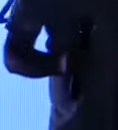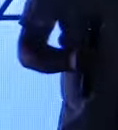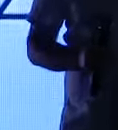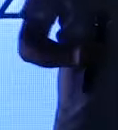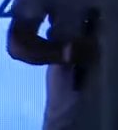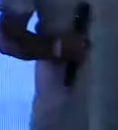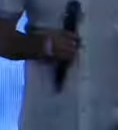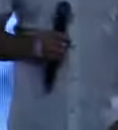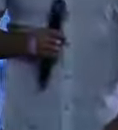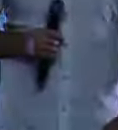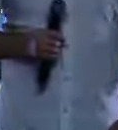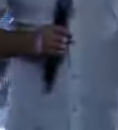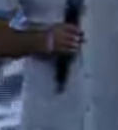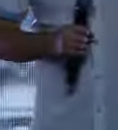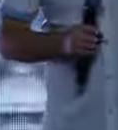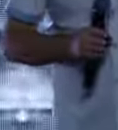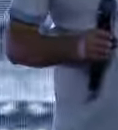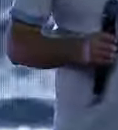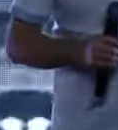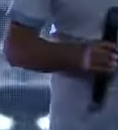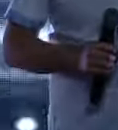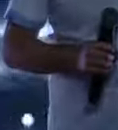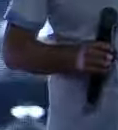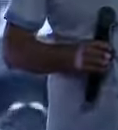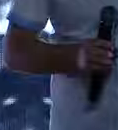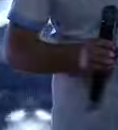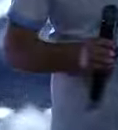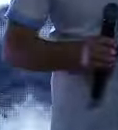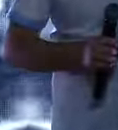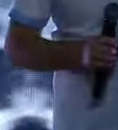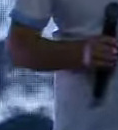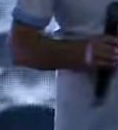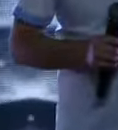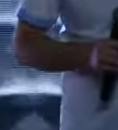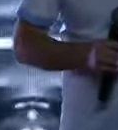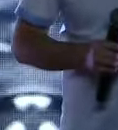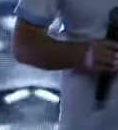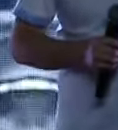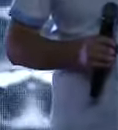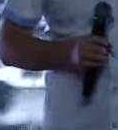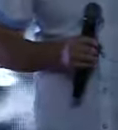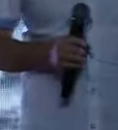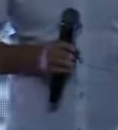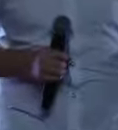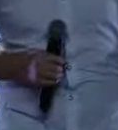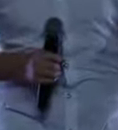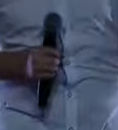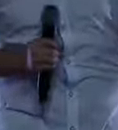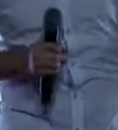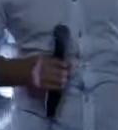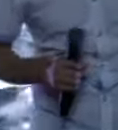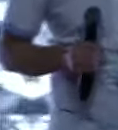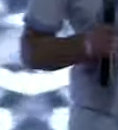Są chwile, w których musisz zmienić świat na przekór mimo jego wad. To